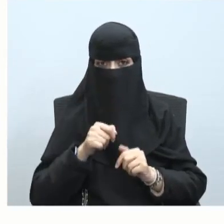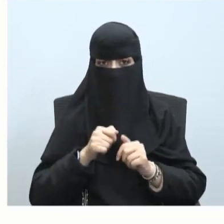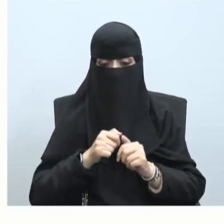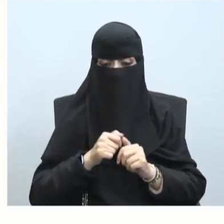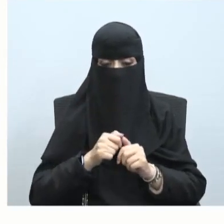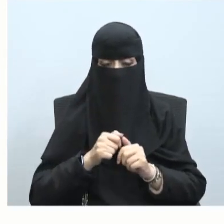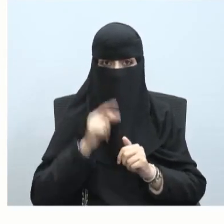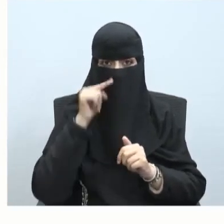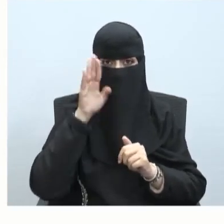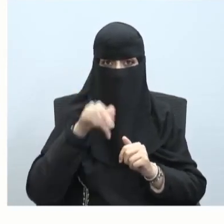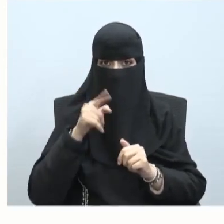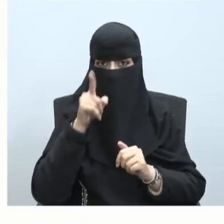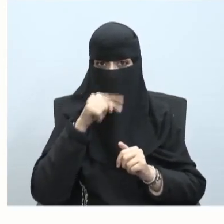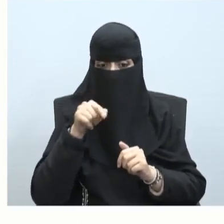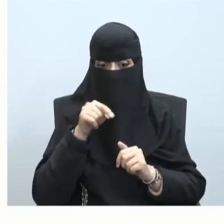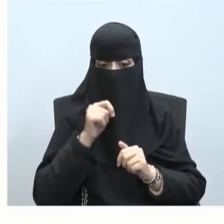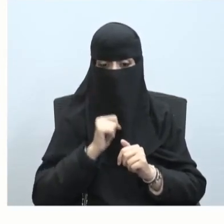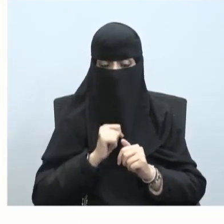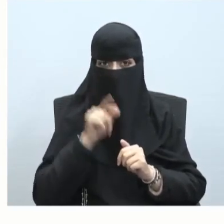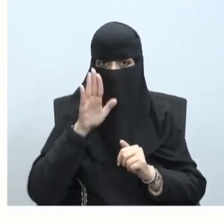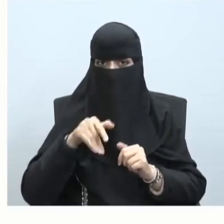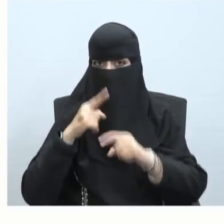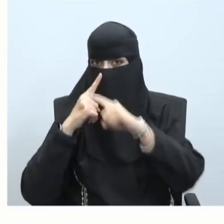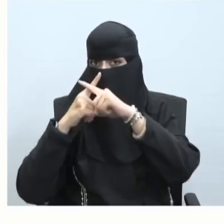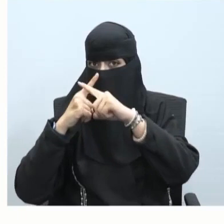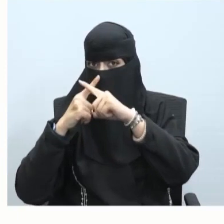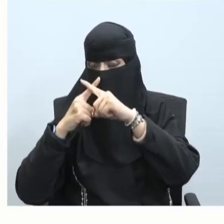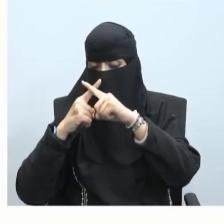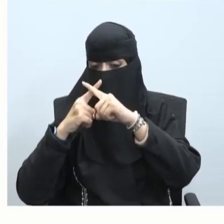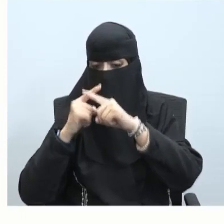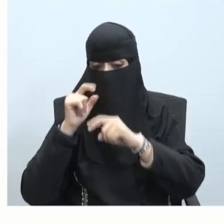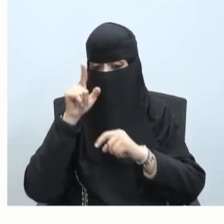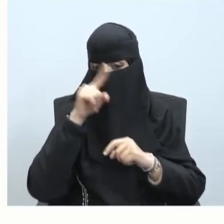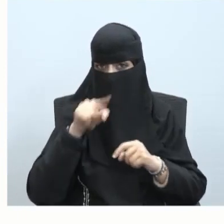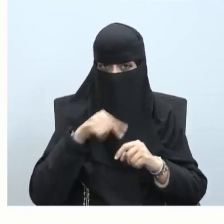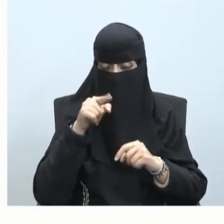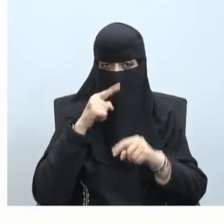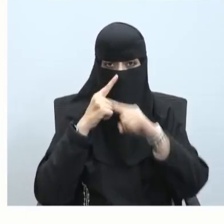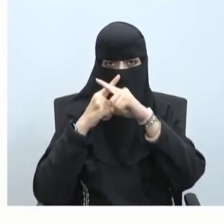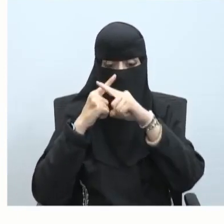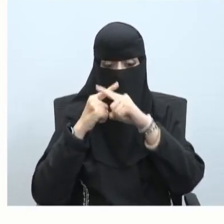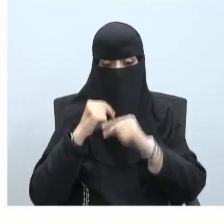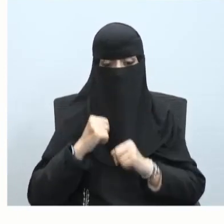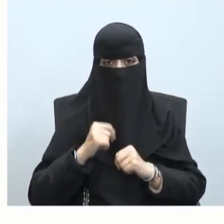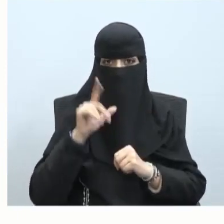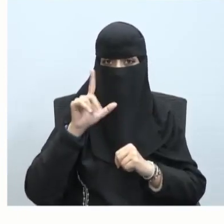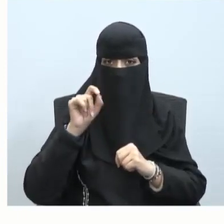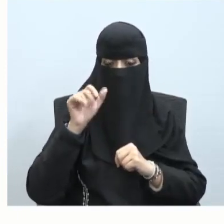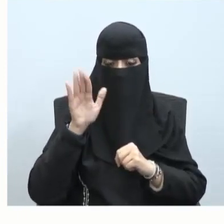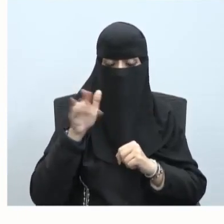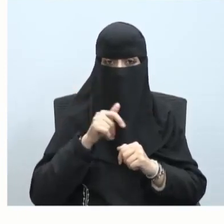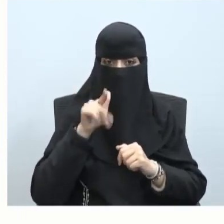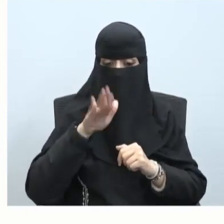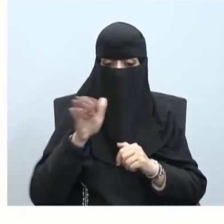ونرى انها مكتوب عفوا المطلوبه ابنائي وبناتي ماذا لا نحوط ان نضع علامه اكس بارك الله فيكم